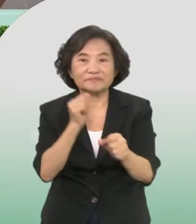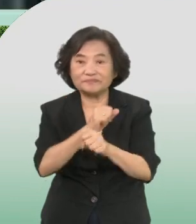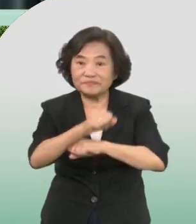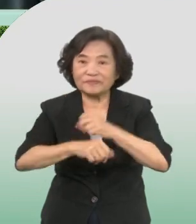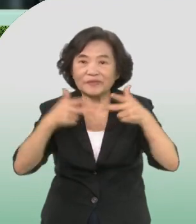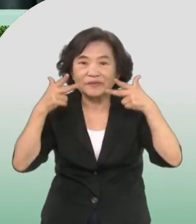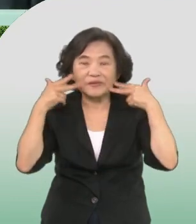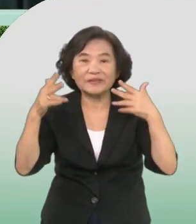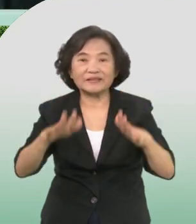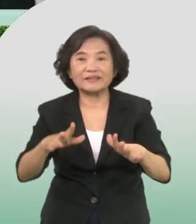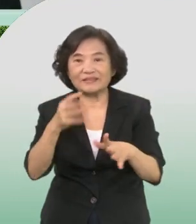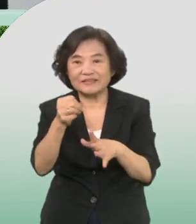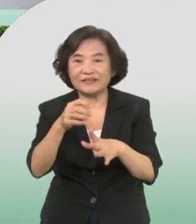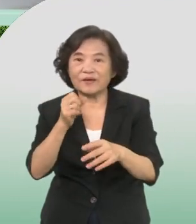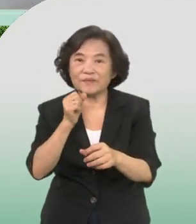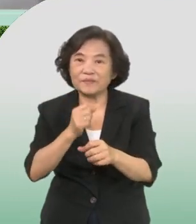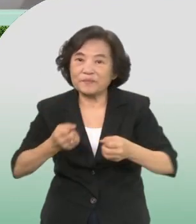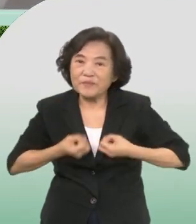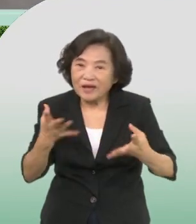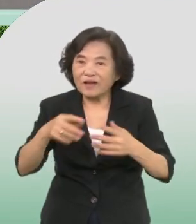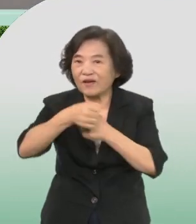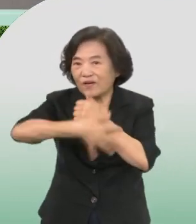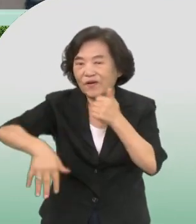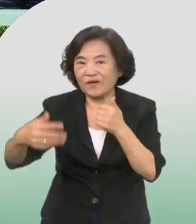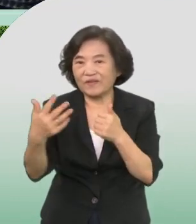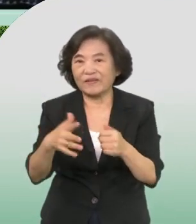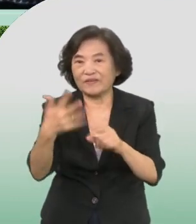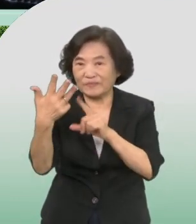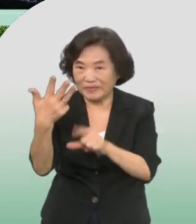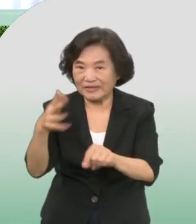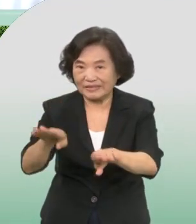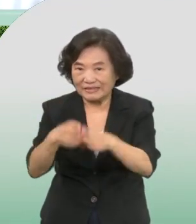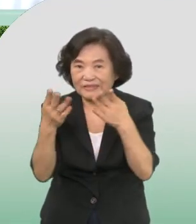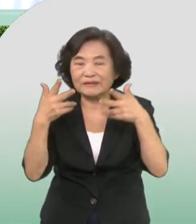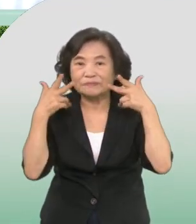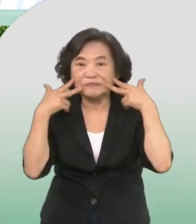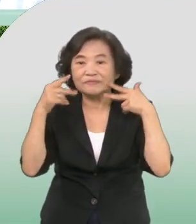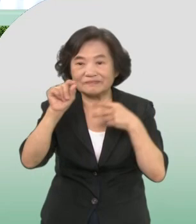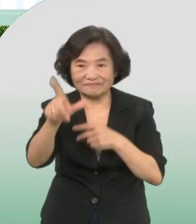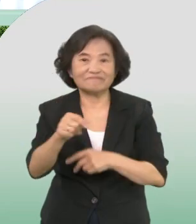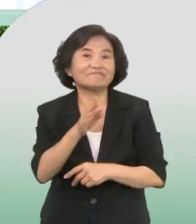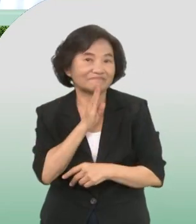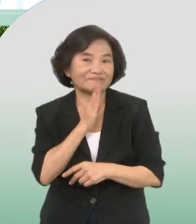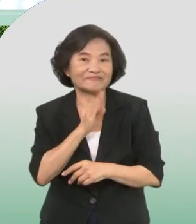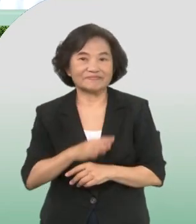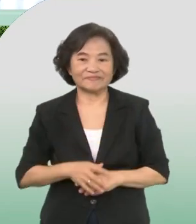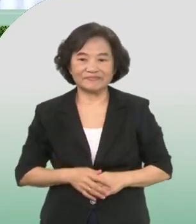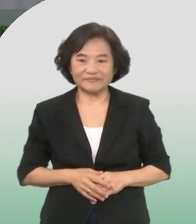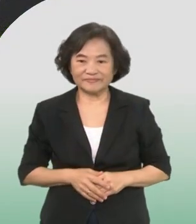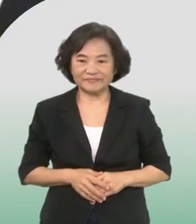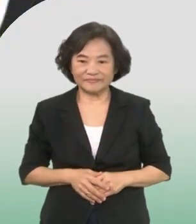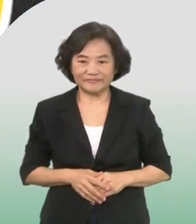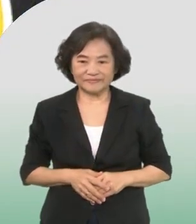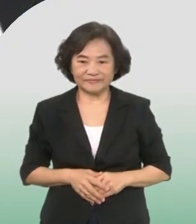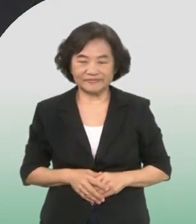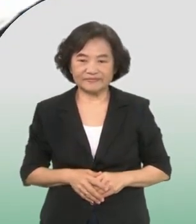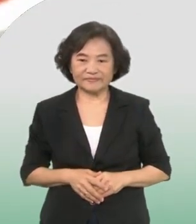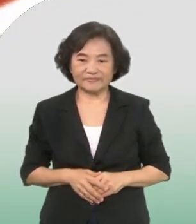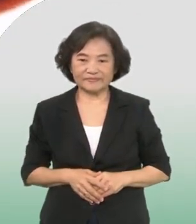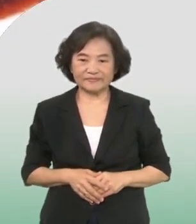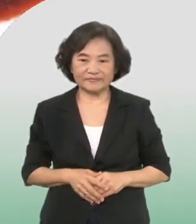年族民族日内地节目，而强化了迎接百年的年族民族日。